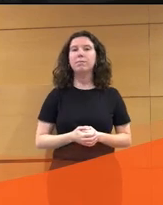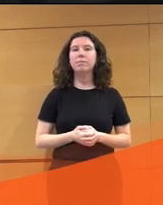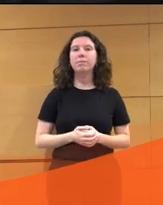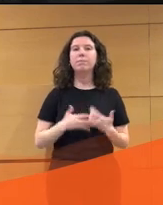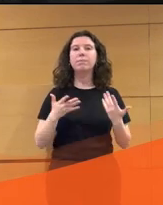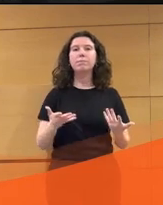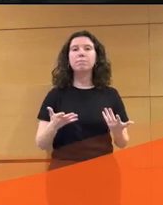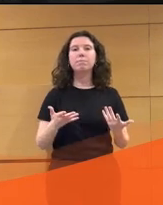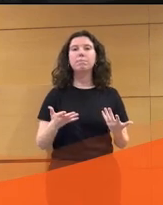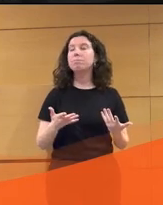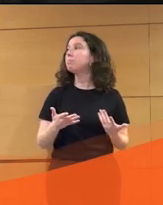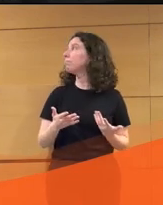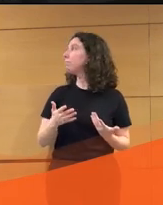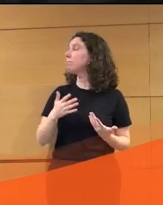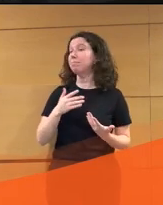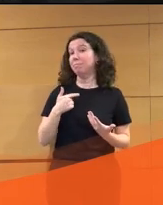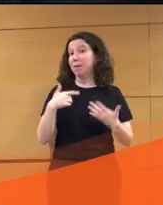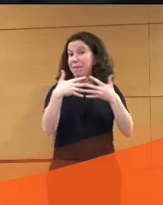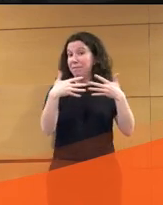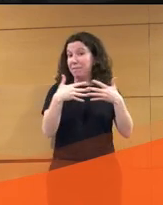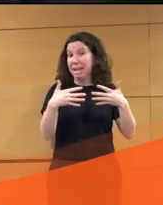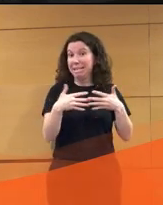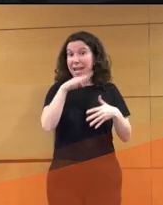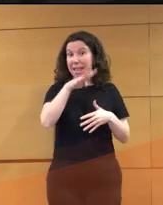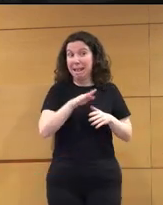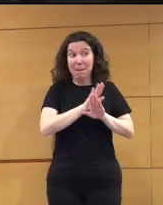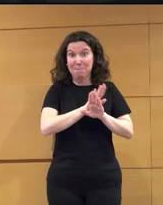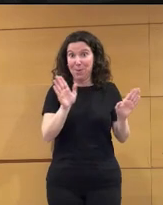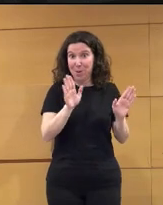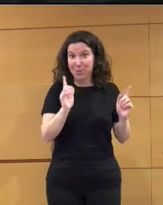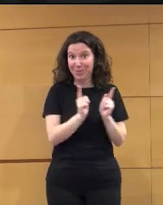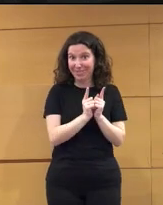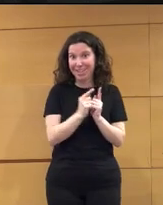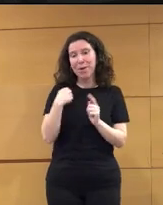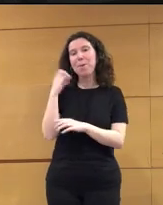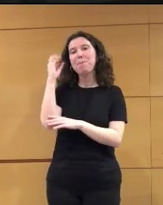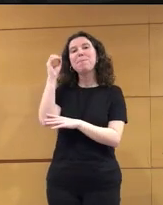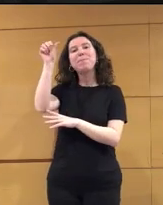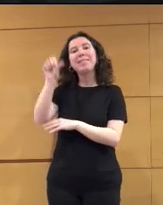Aquestes són les meves paraules en català i la presentació la faré en castellà.